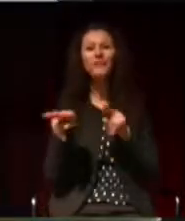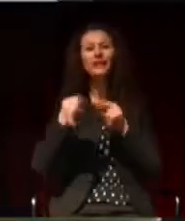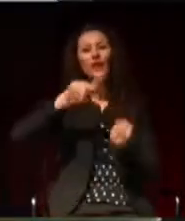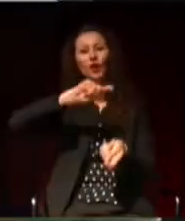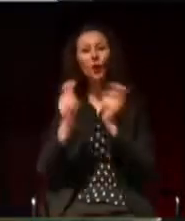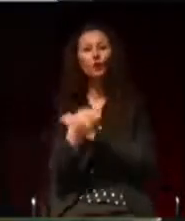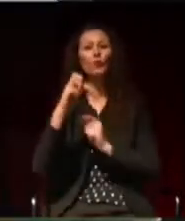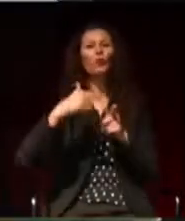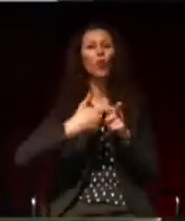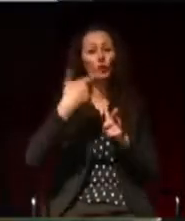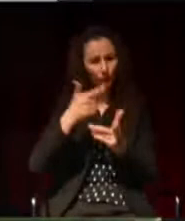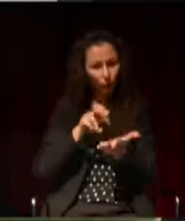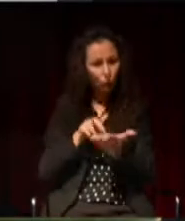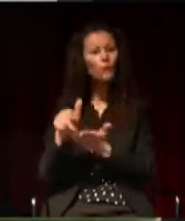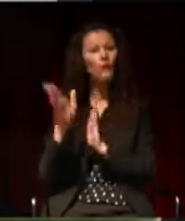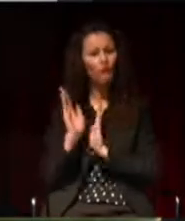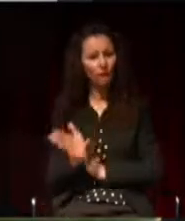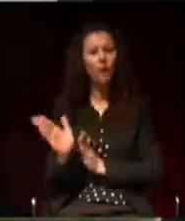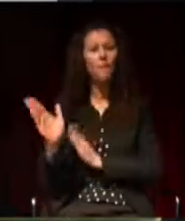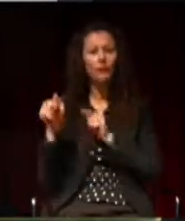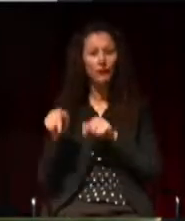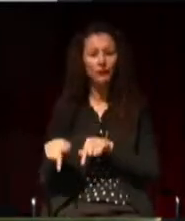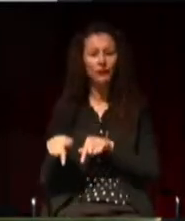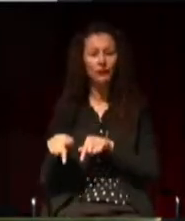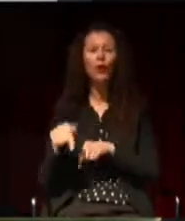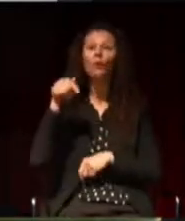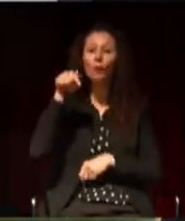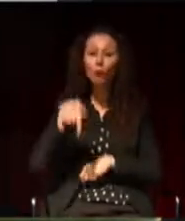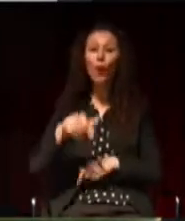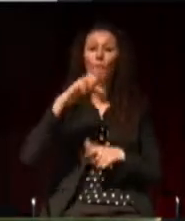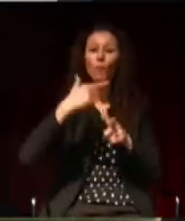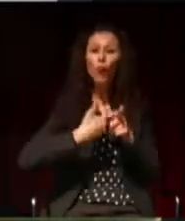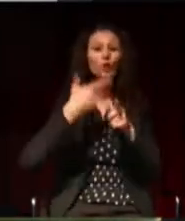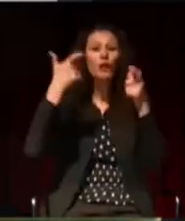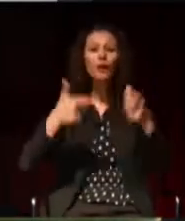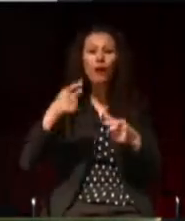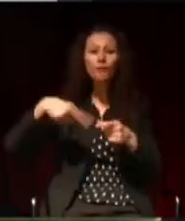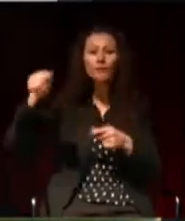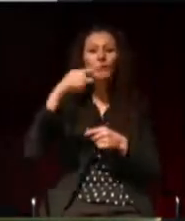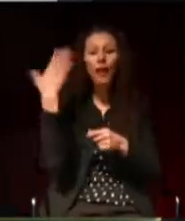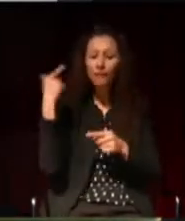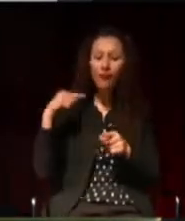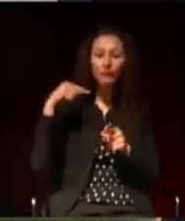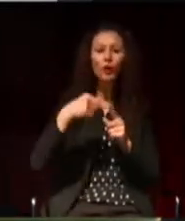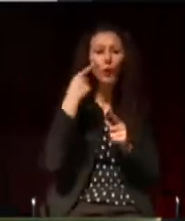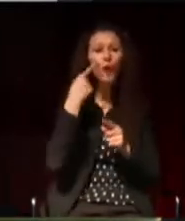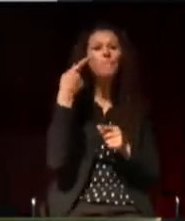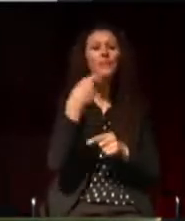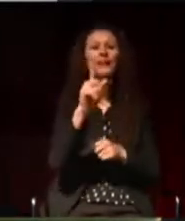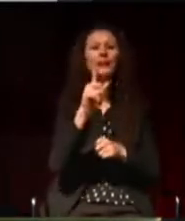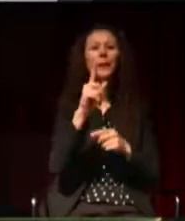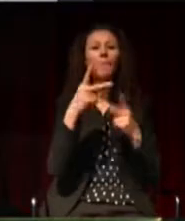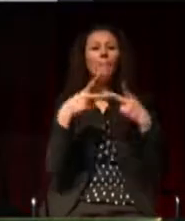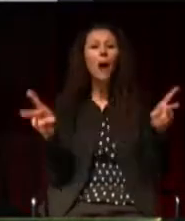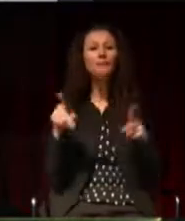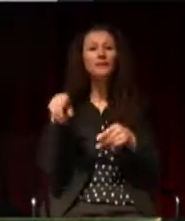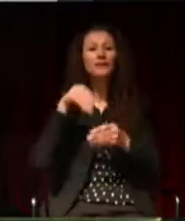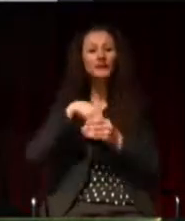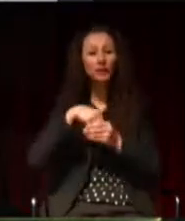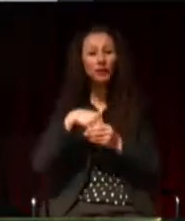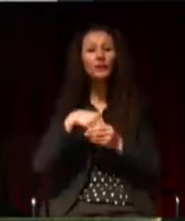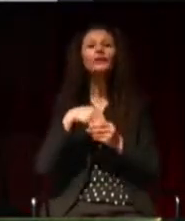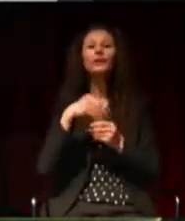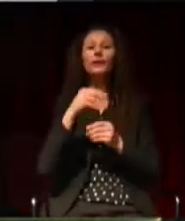dönüşüm projelerimiz yürütülmeye devam etmektedir. Bu proje alanlarımızda bugüne kadar 1000 bağımsız bölüm